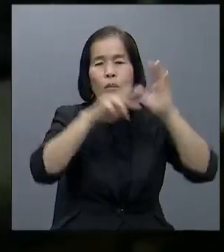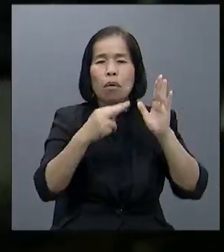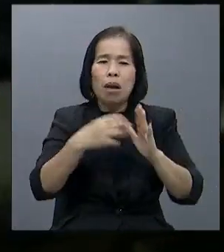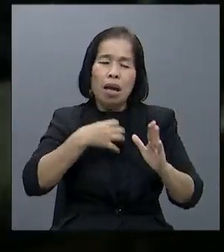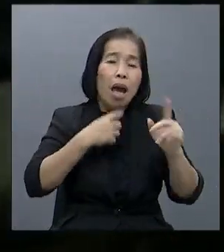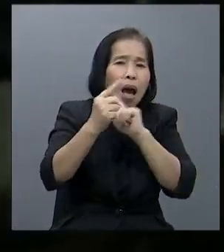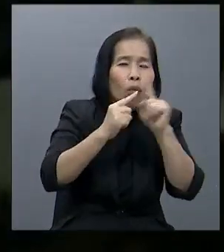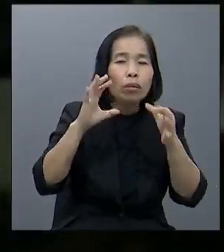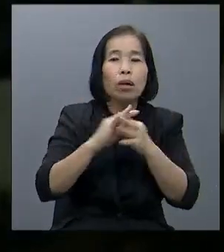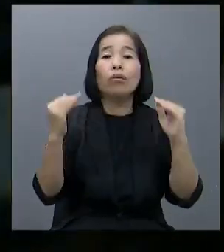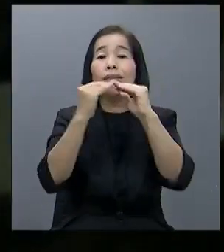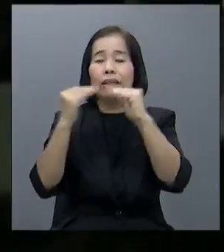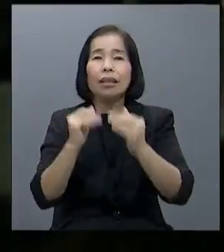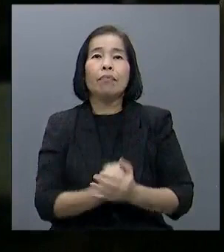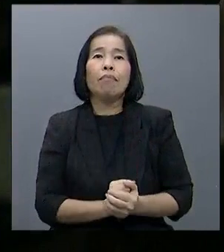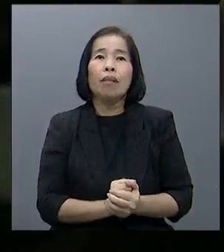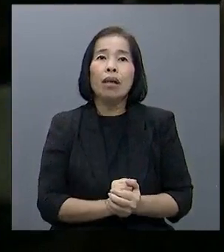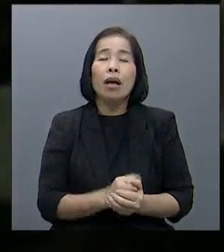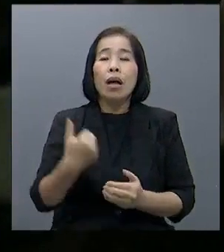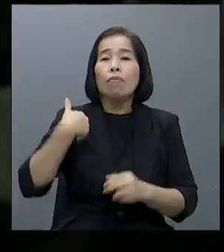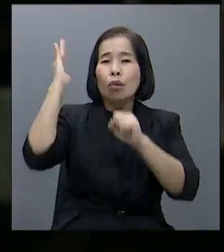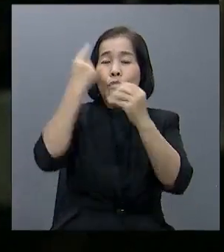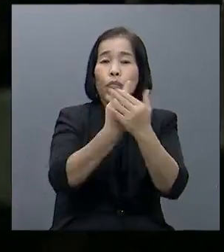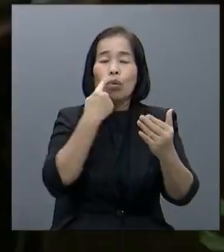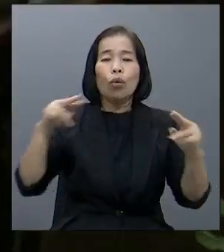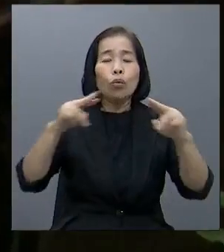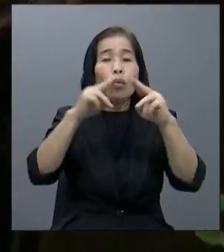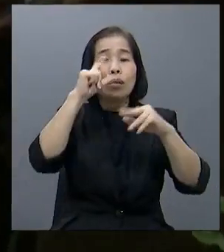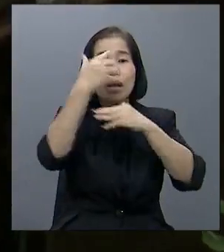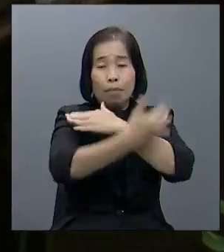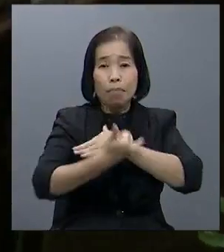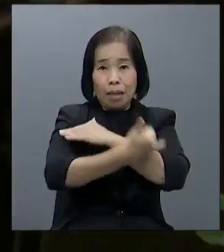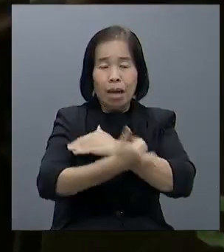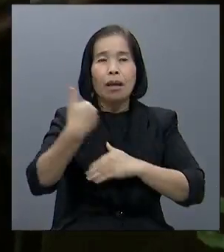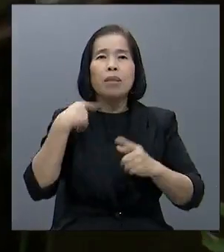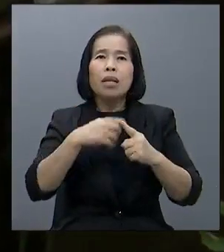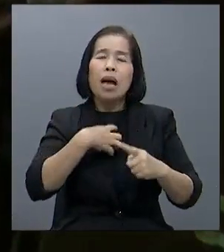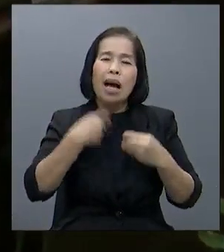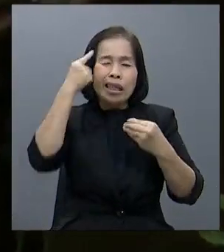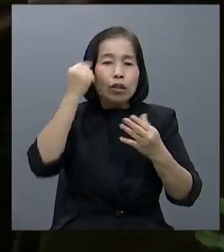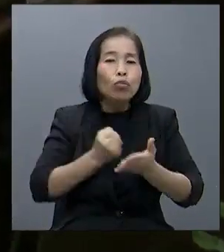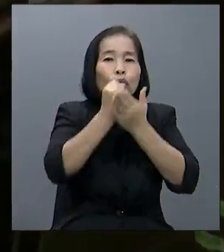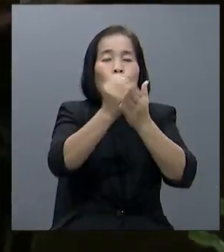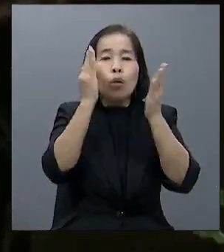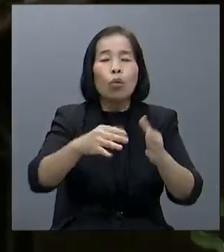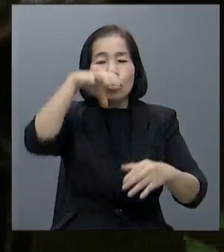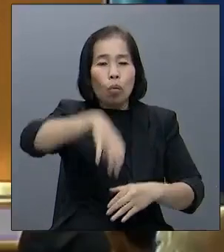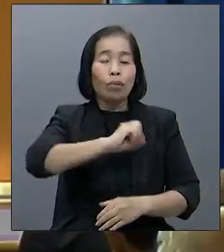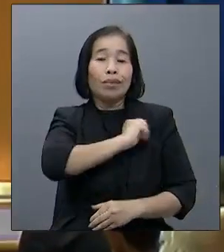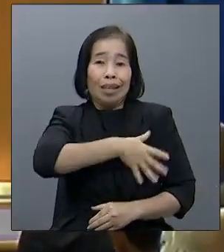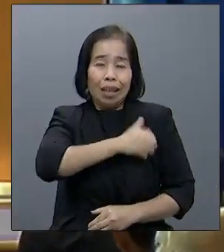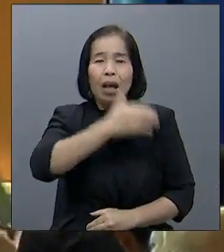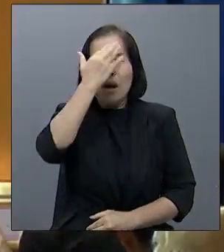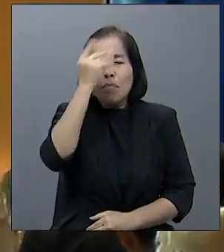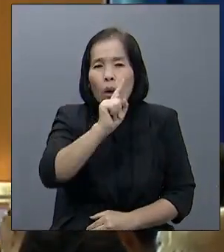เช่นเดียวกับโฆษกกระทรวงการต่างประเทศสหรัฐสามชวเหเข้าในกาซโดยยืนยันว่าผู้แทน